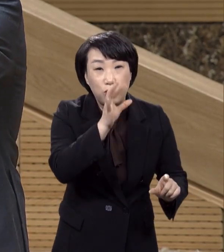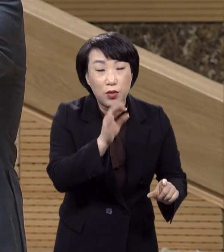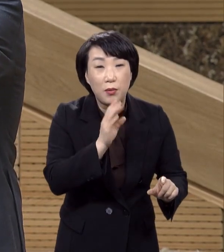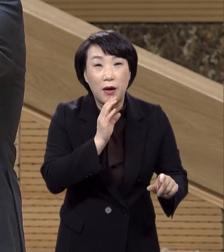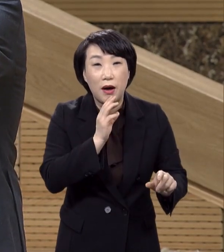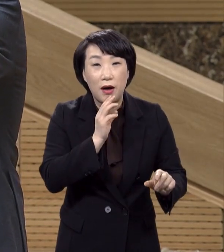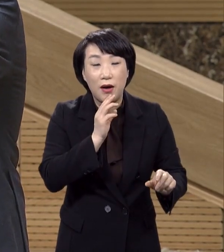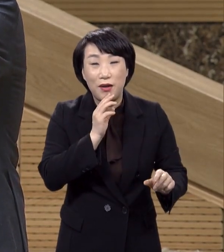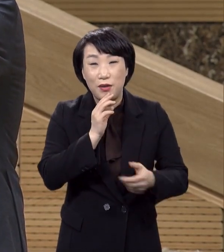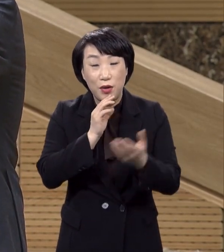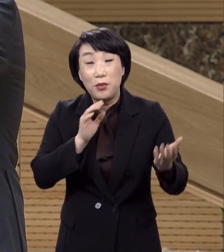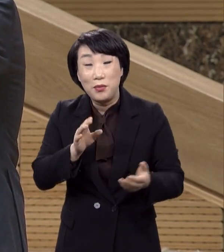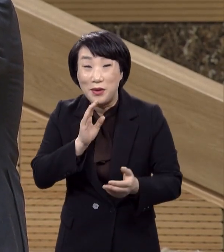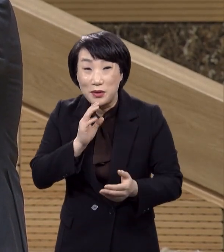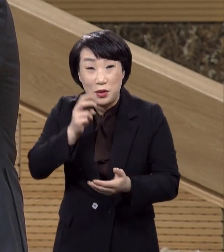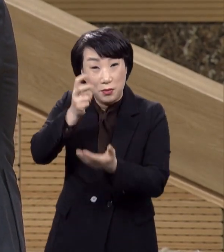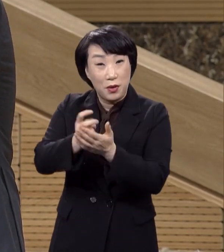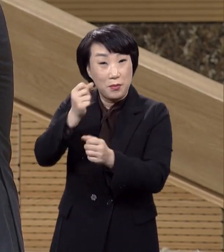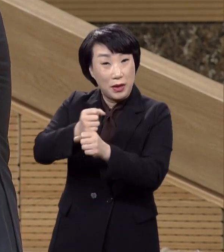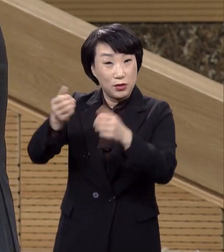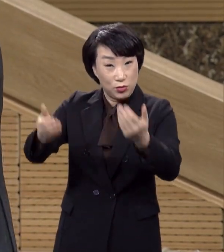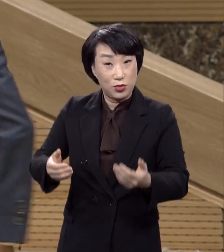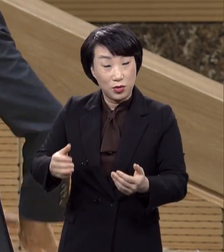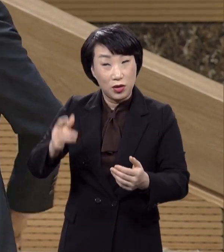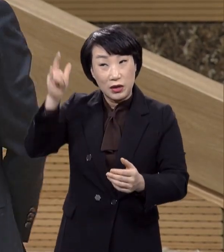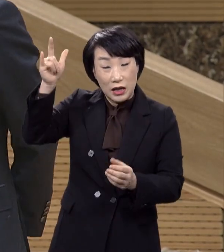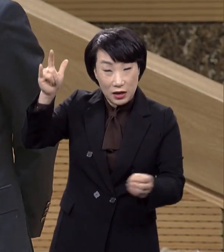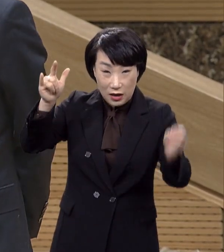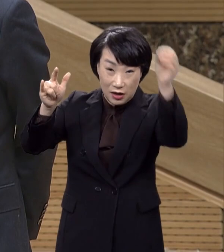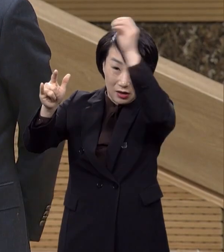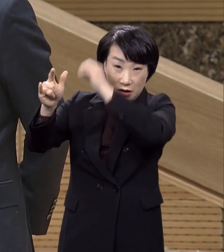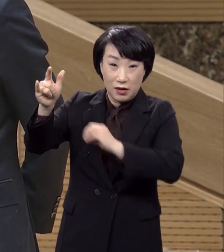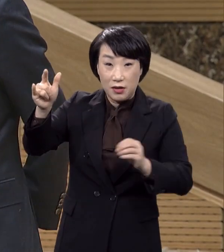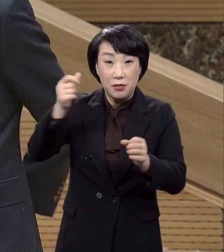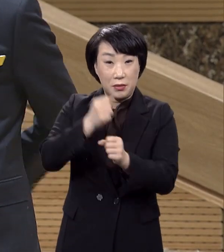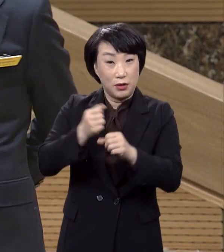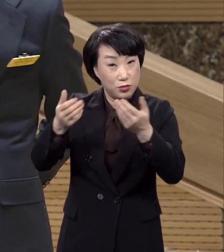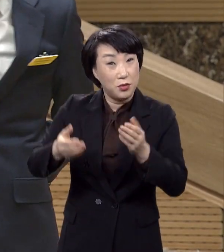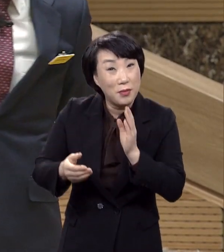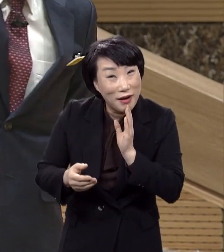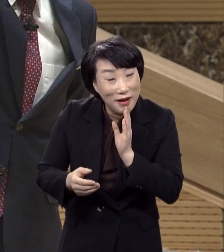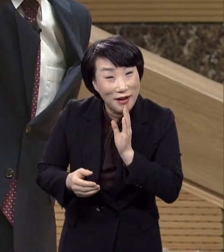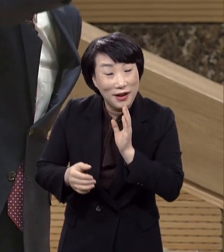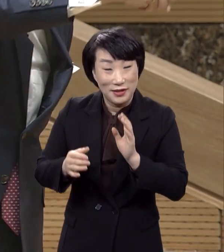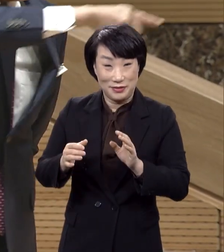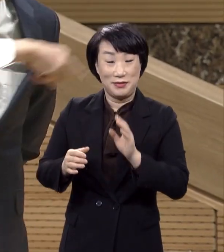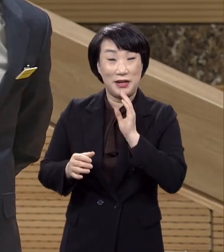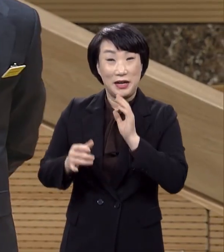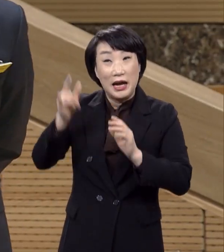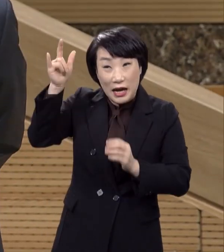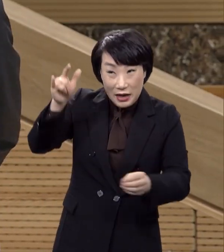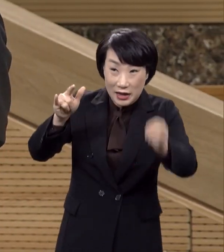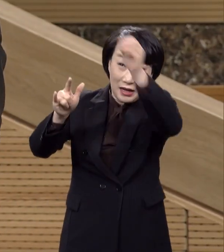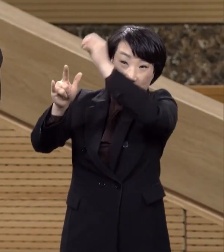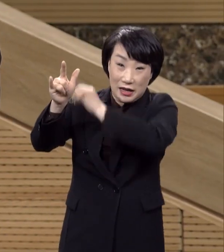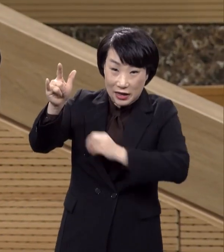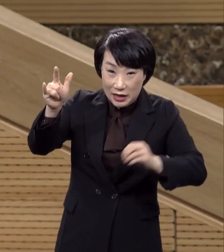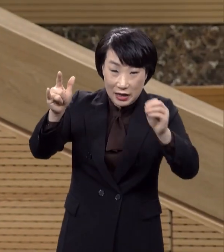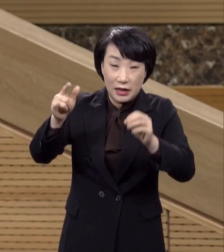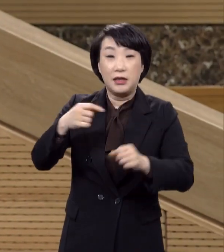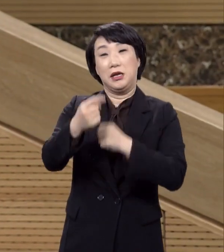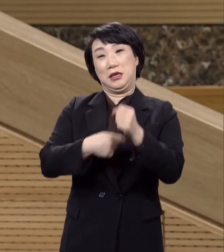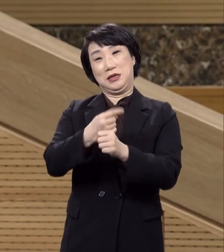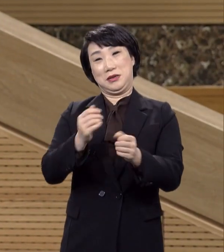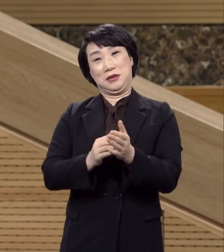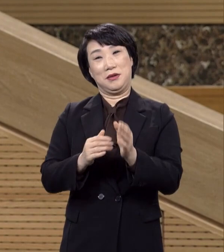법을. 대기권 안에 쌓여있도록 법을 만들었습니다. 태양을 중심으로 한 바퀴를 도는데